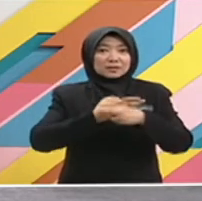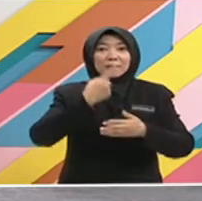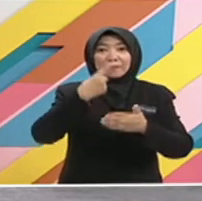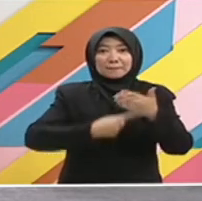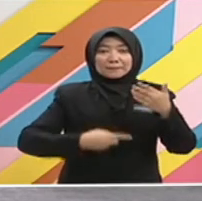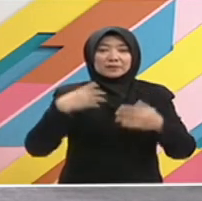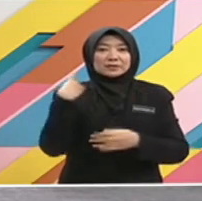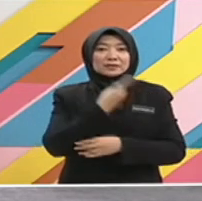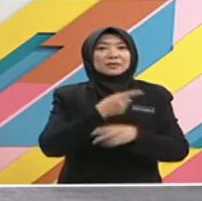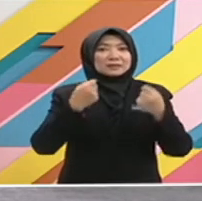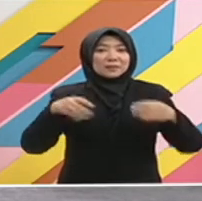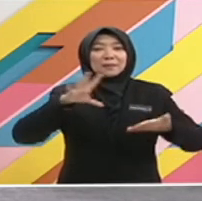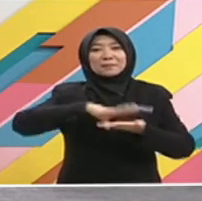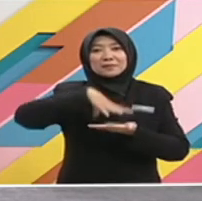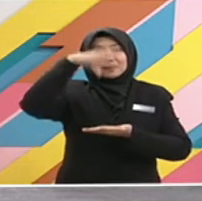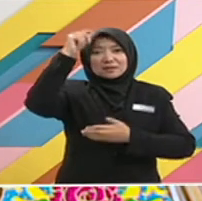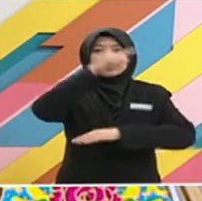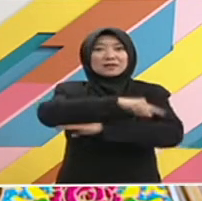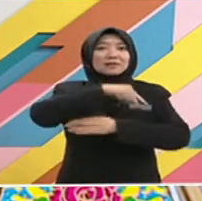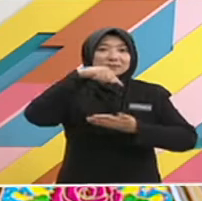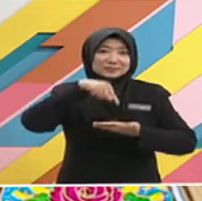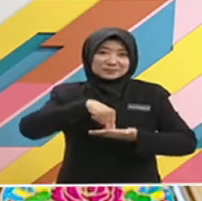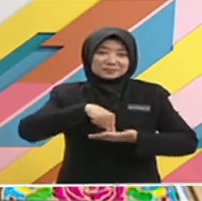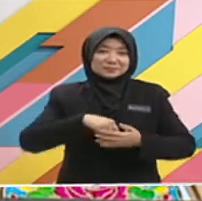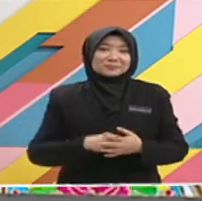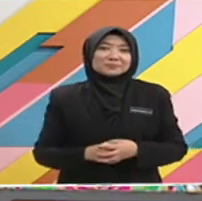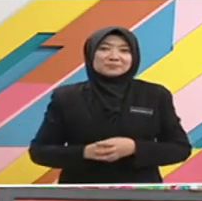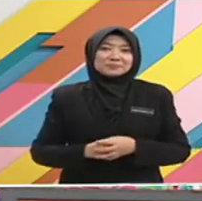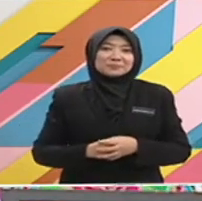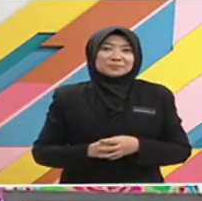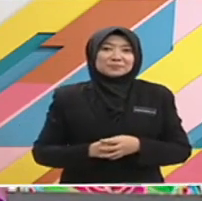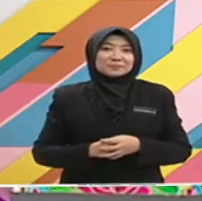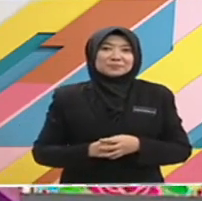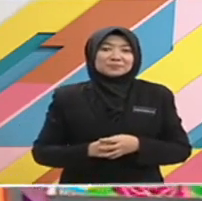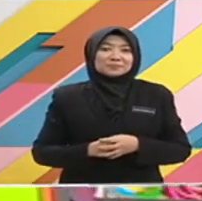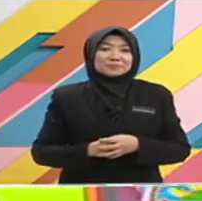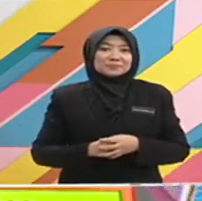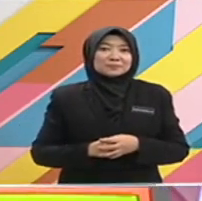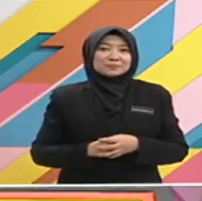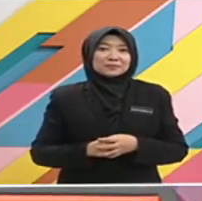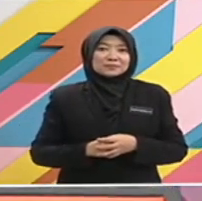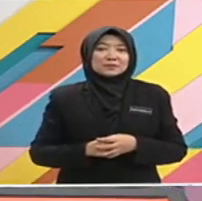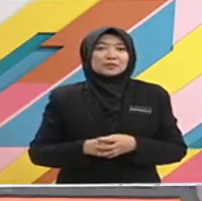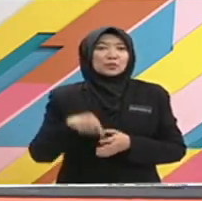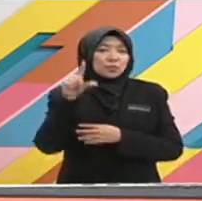telah kita pelajari pada hari ini. Okey, saya perlukan bantuan ya, untuk